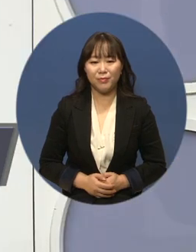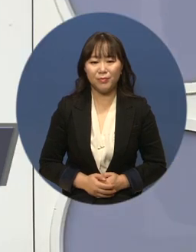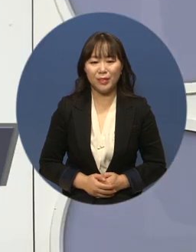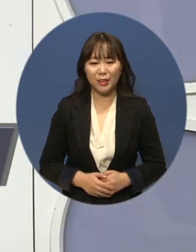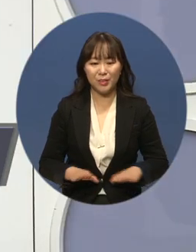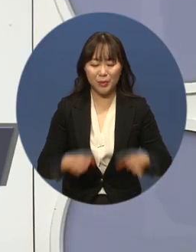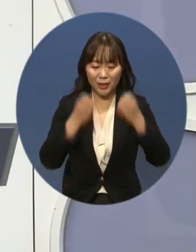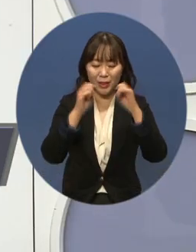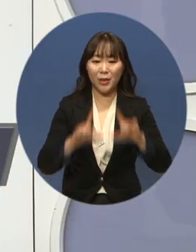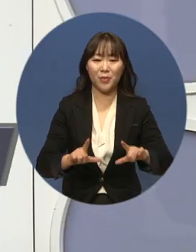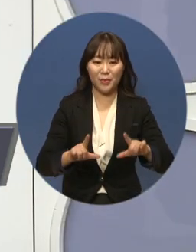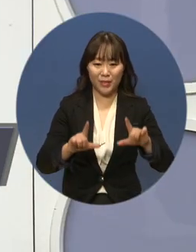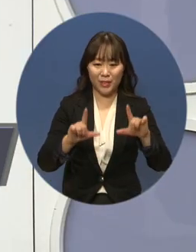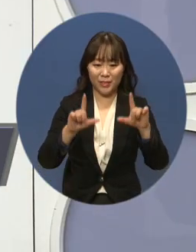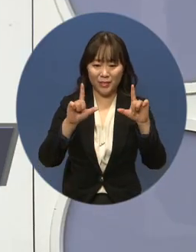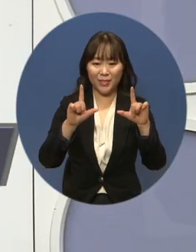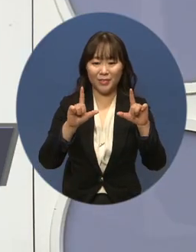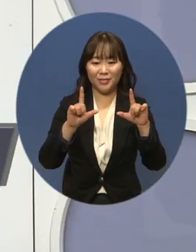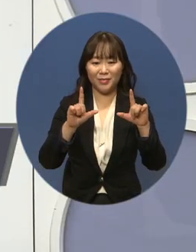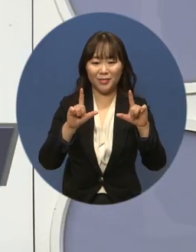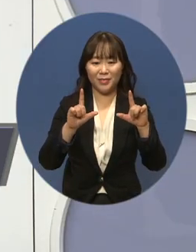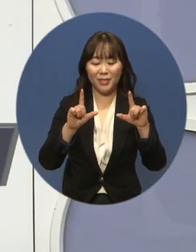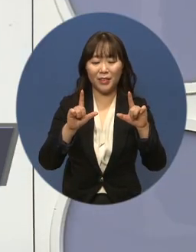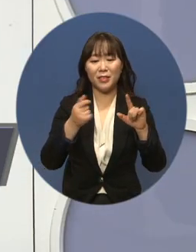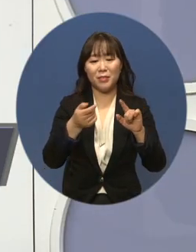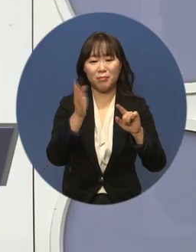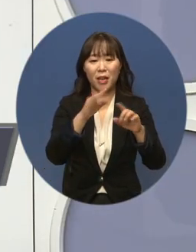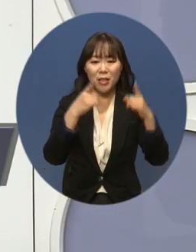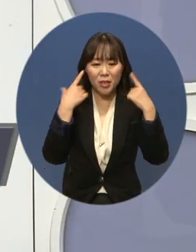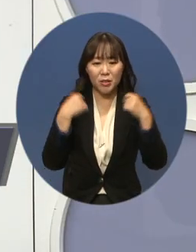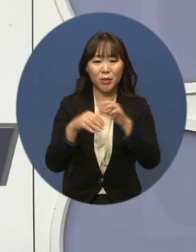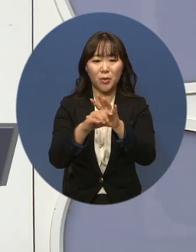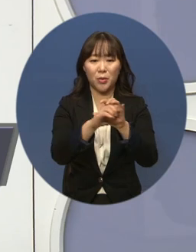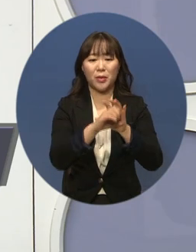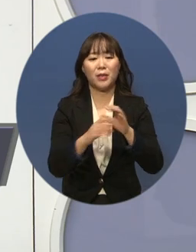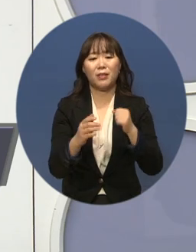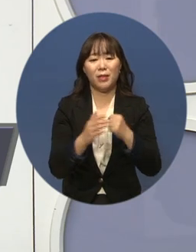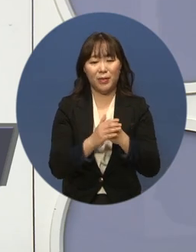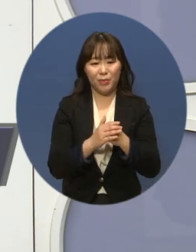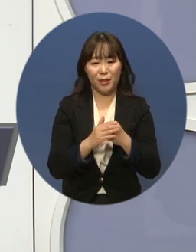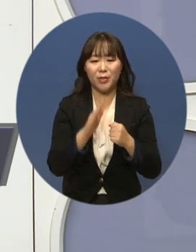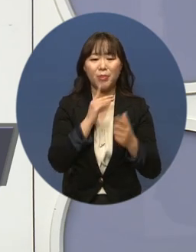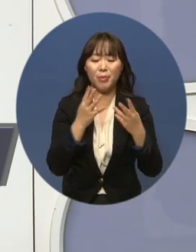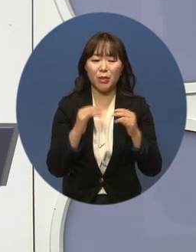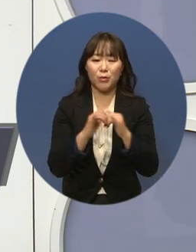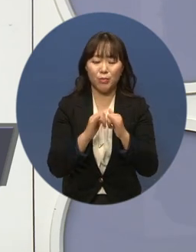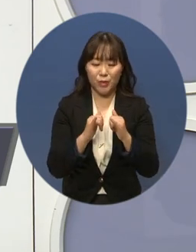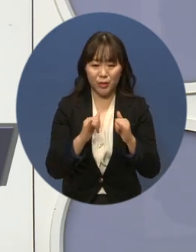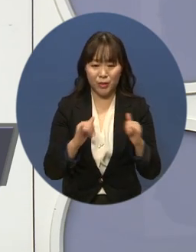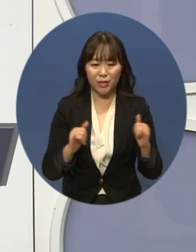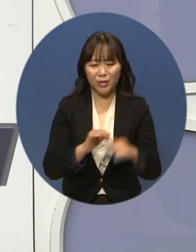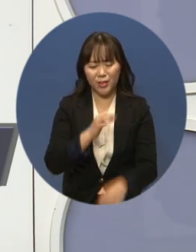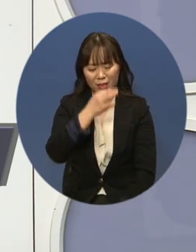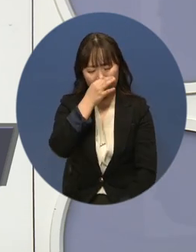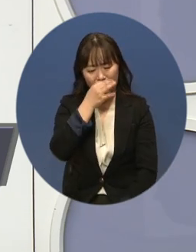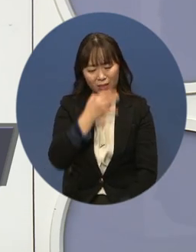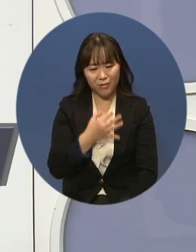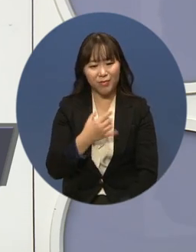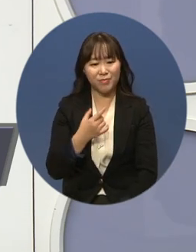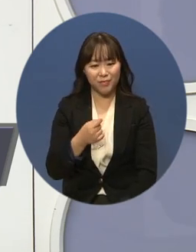신축년 새해가 됐습니다만 여전히 코로나19 때문에 많은 국민들께서